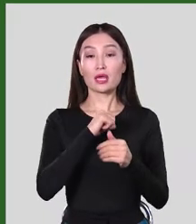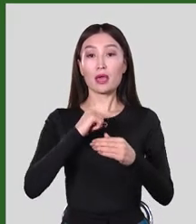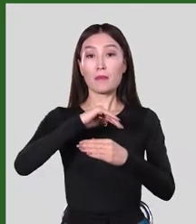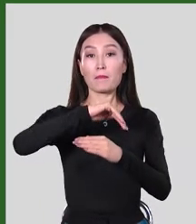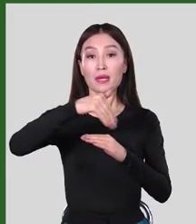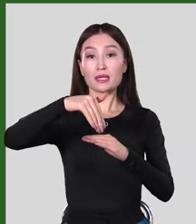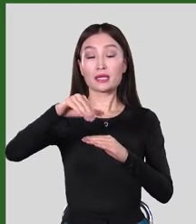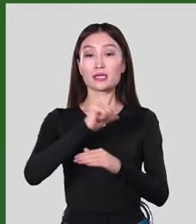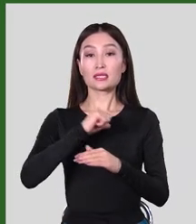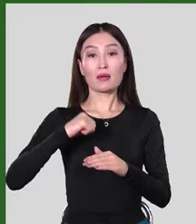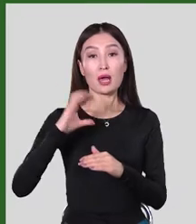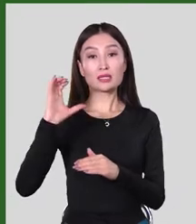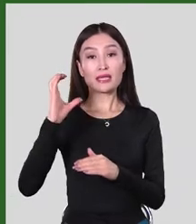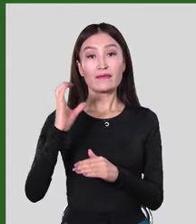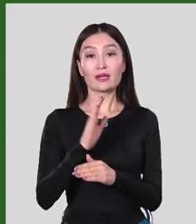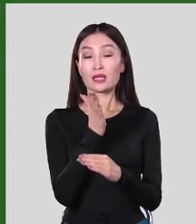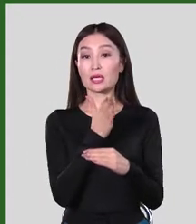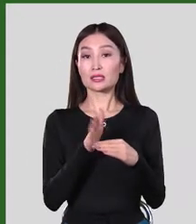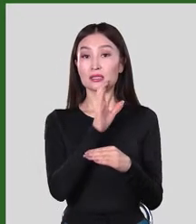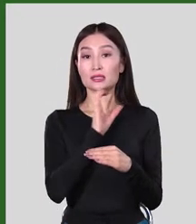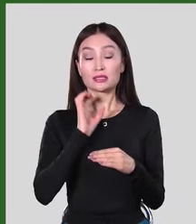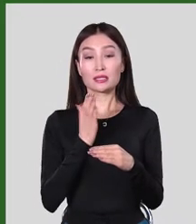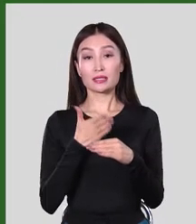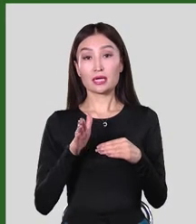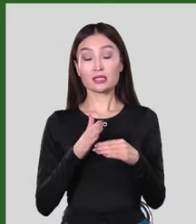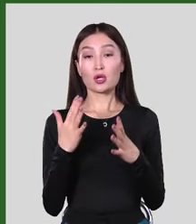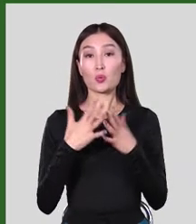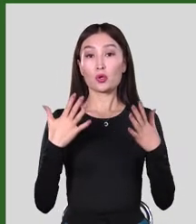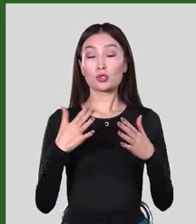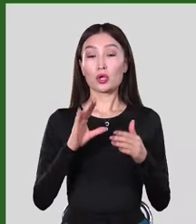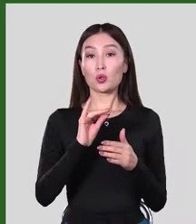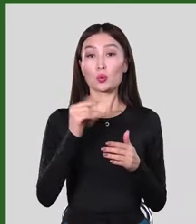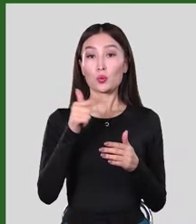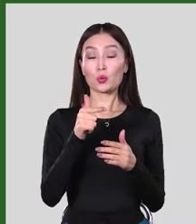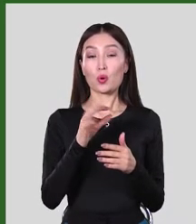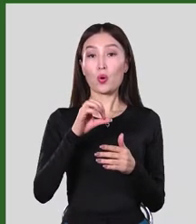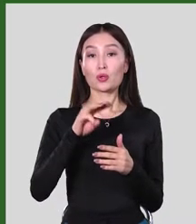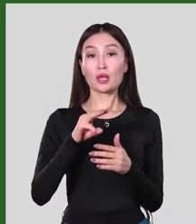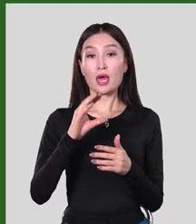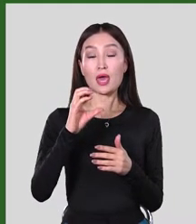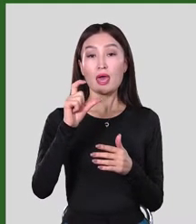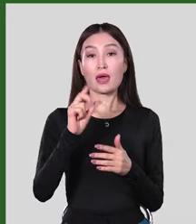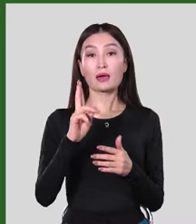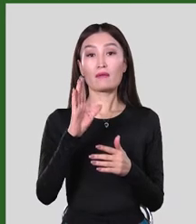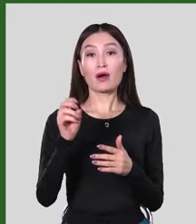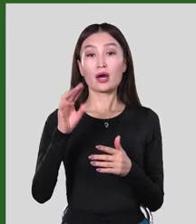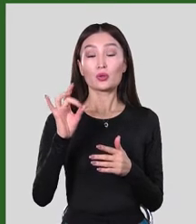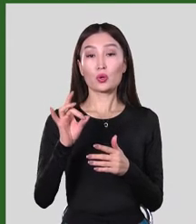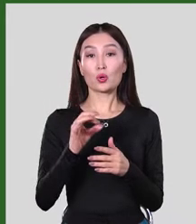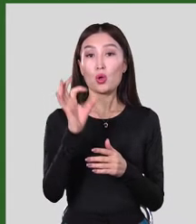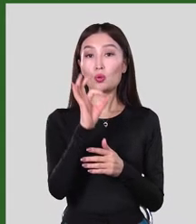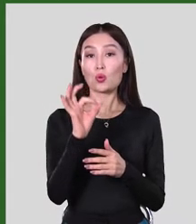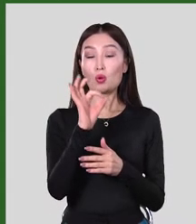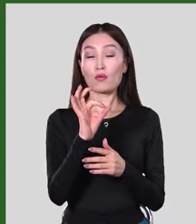самой северной части. Большая ее часть расположена к югу от экватора. Относительно